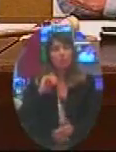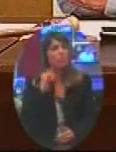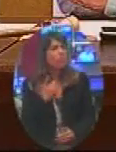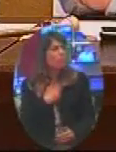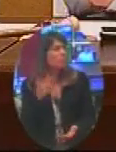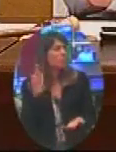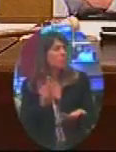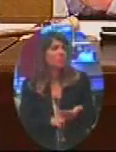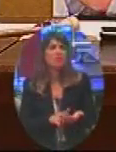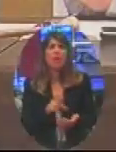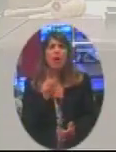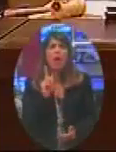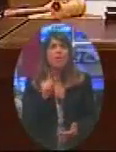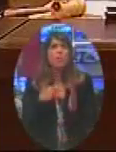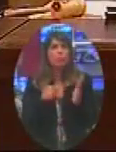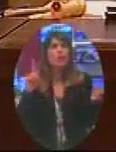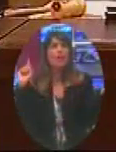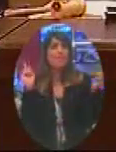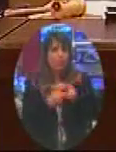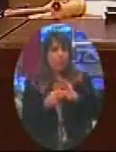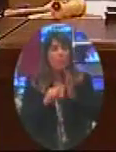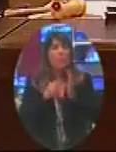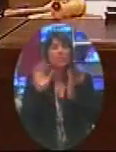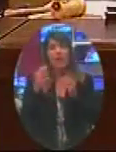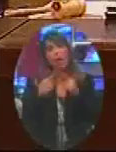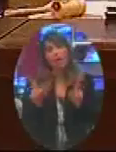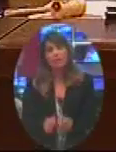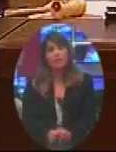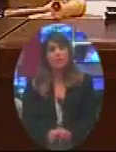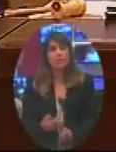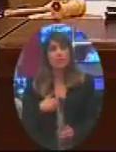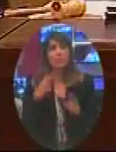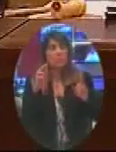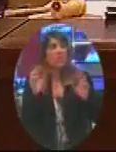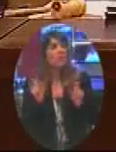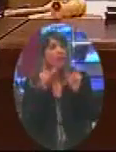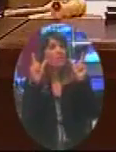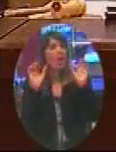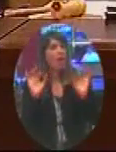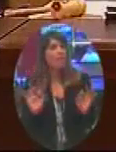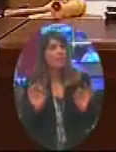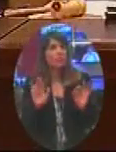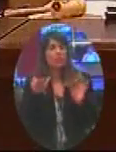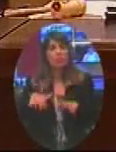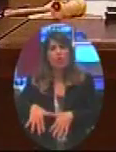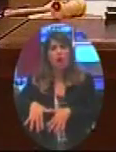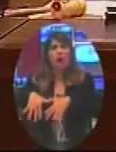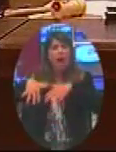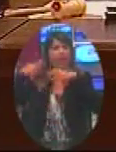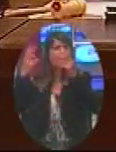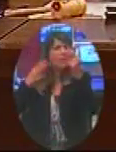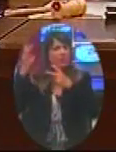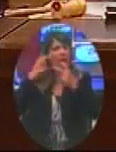מוצג הפוך ממטרתו. אני מקווה שכנראה לא יפתיע אתכם שמגיע הררי מידע על ידי כל מלא